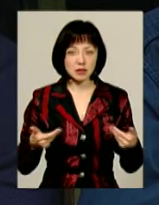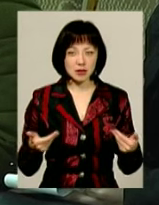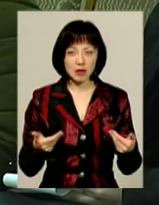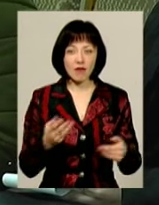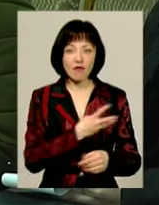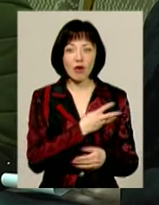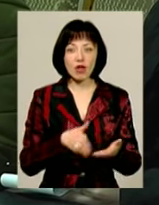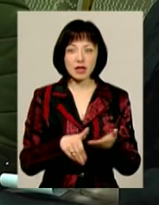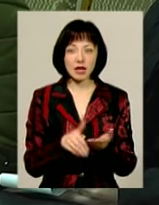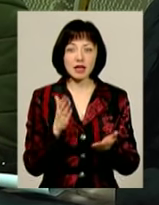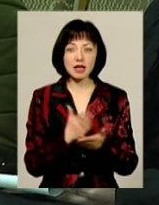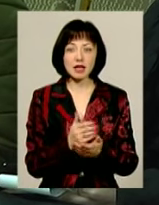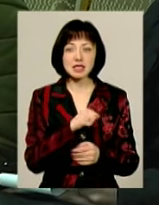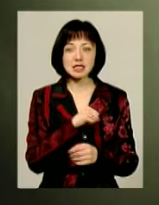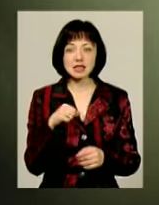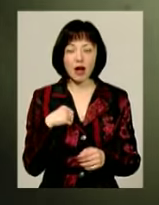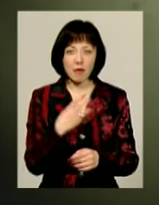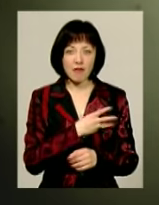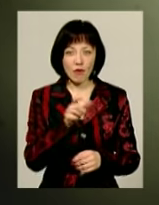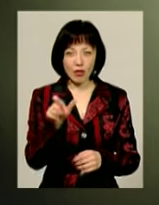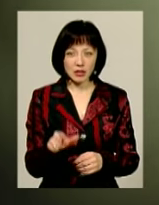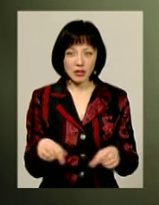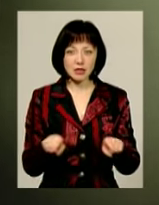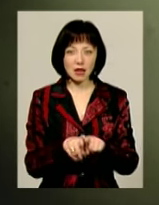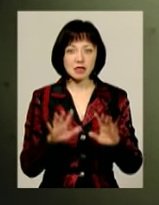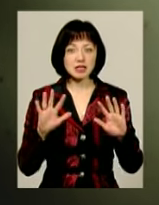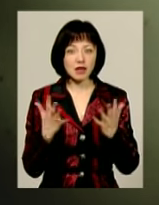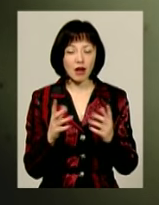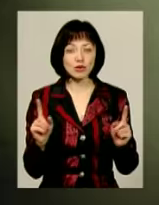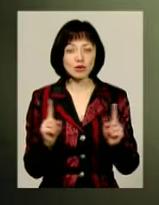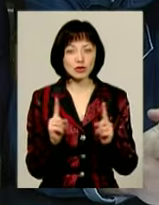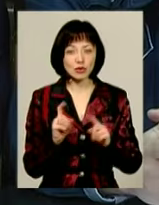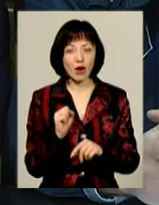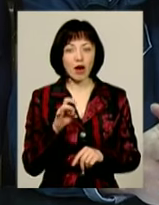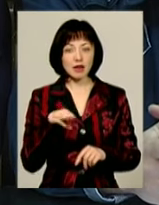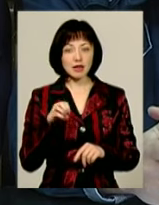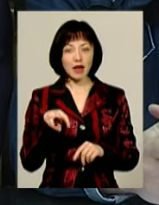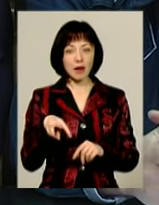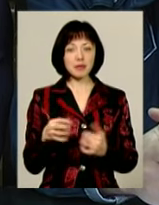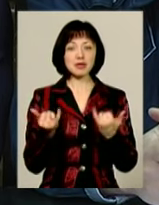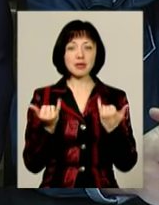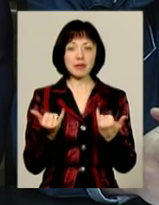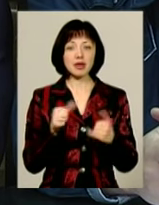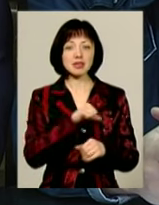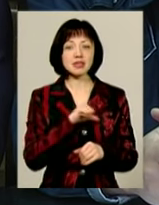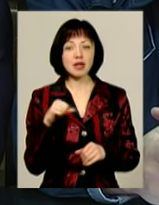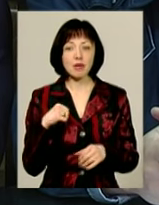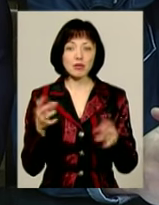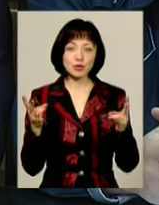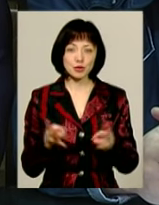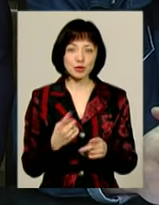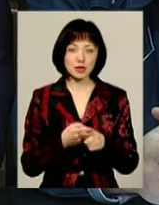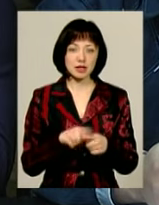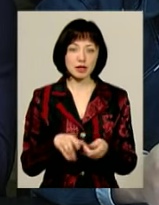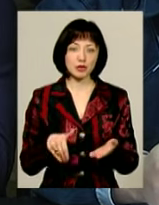нас волонтерів, він є сам волонтер. І так вже сталося, що Артем тепер сам потребує